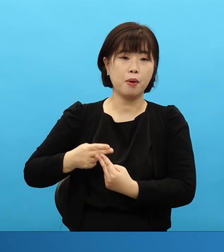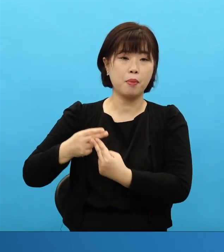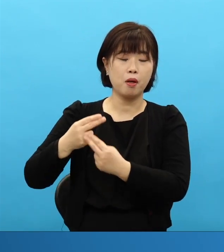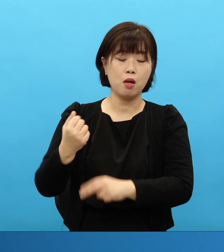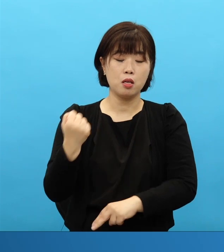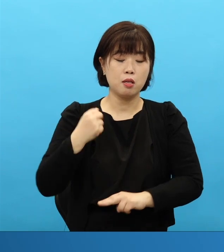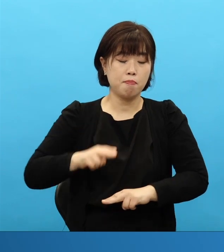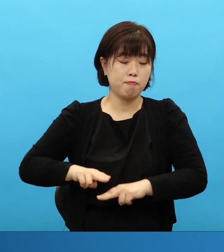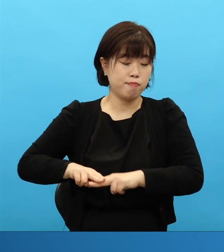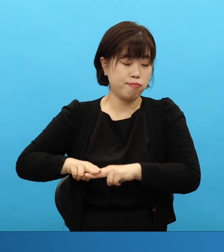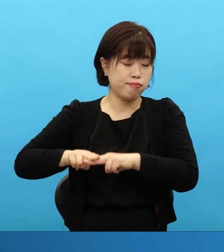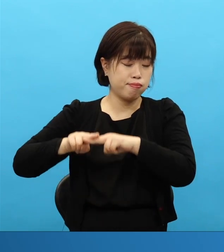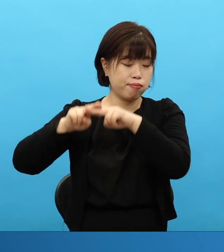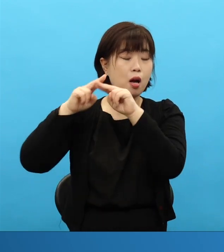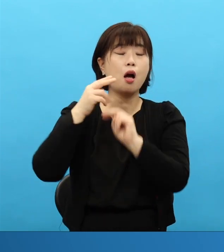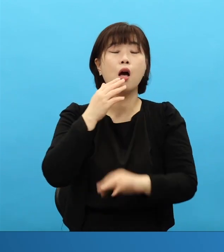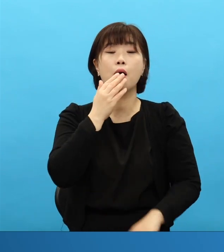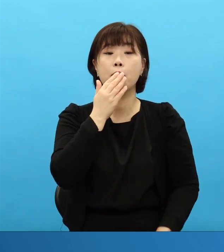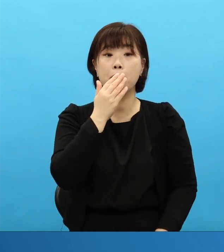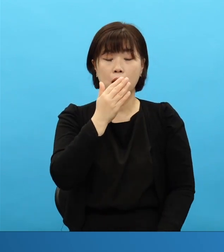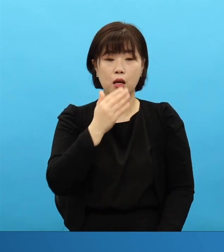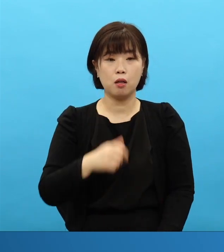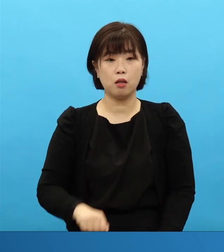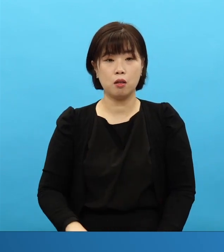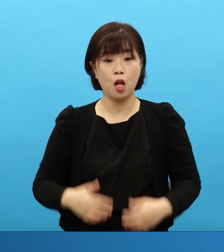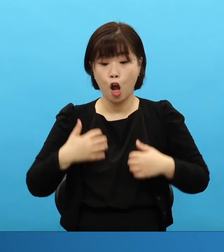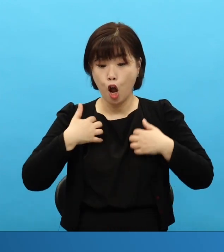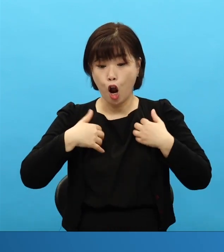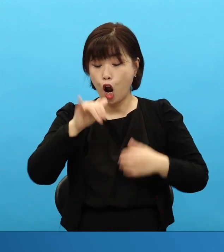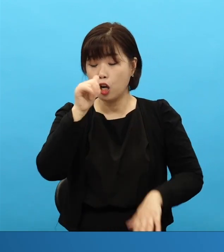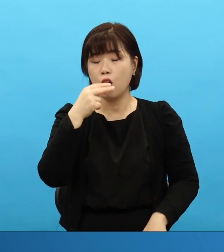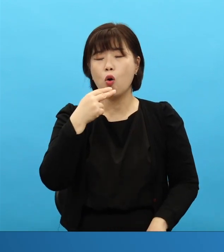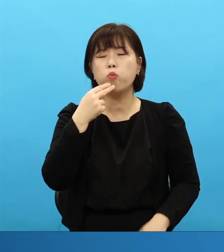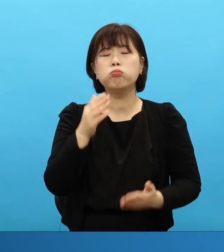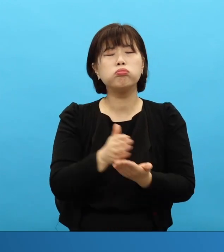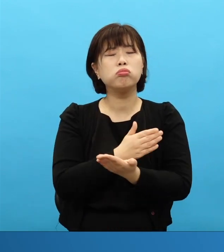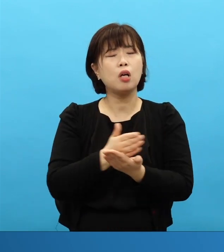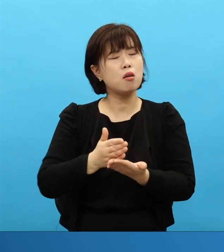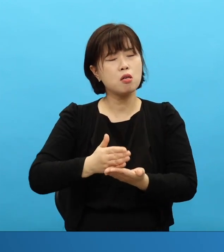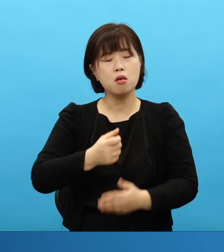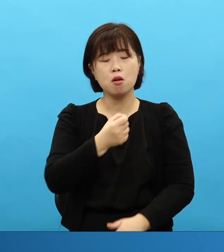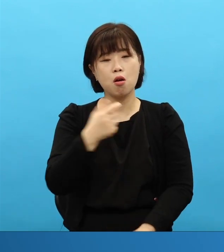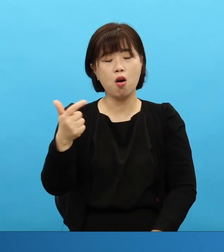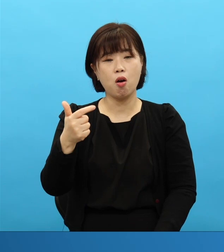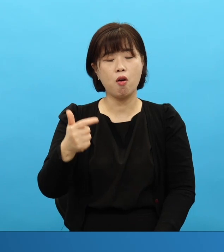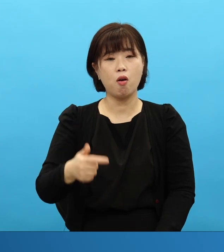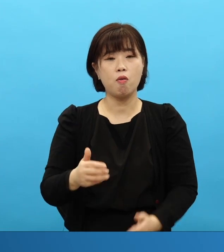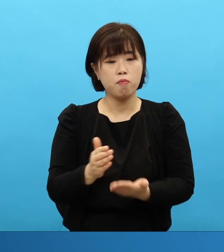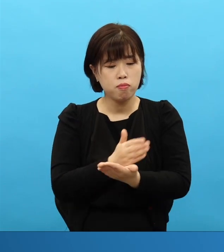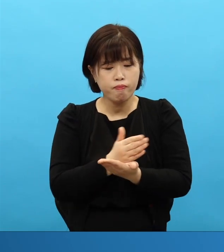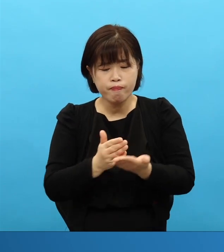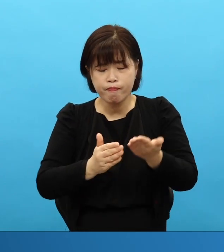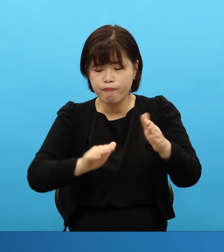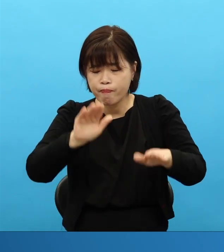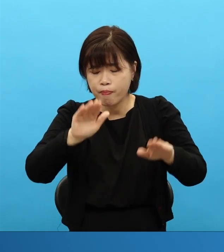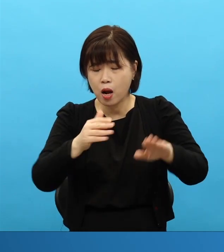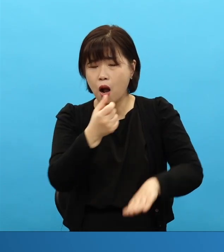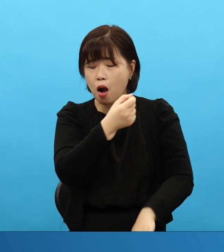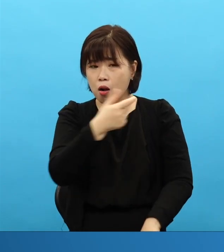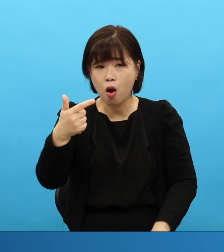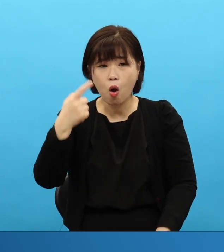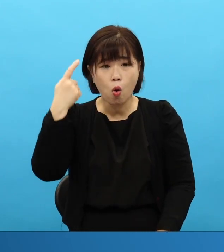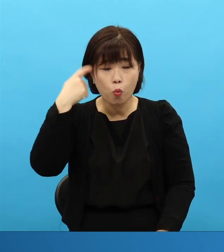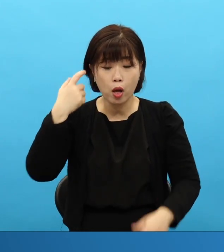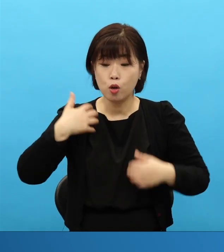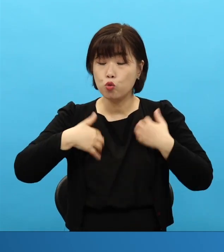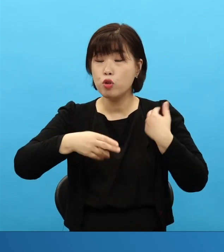차이 납니다. There's a big difference between those who have that and those who 하나님의 don't. 자녀인데 이걸 못 누리고 있으면 문제 만나 버리면 흔들려요.